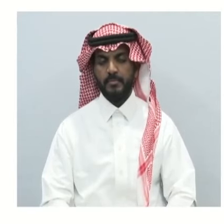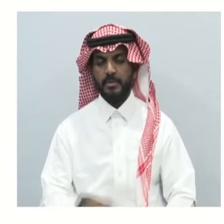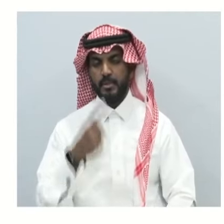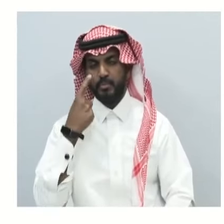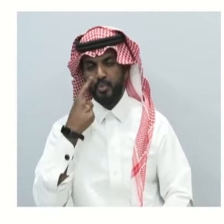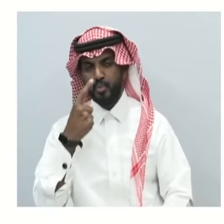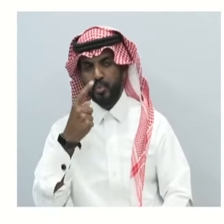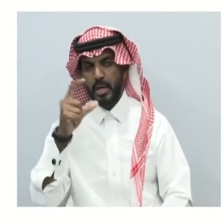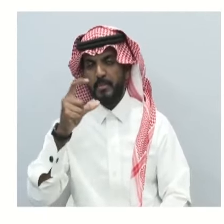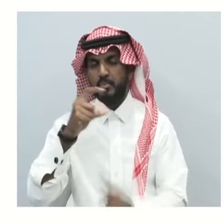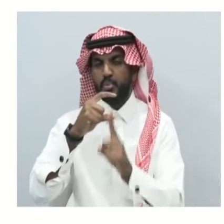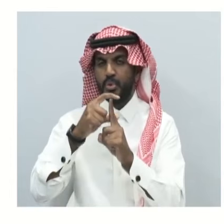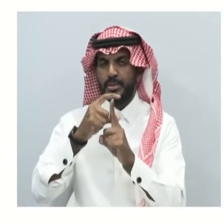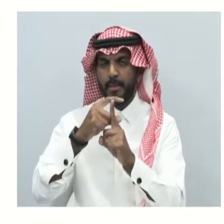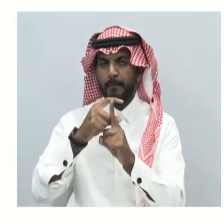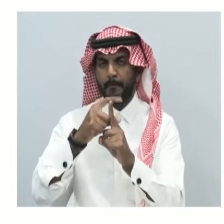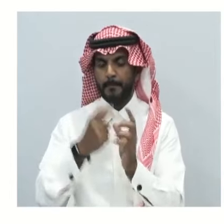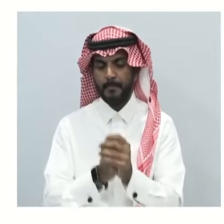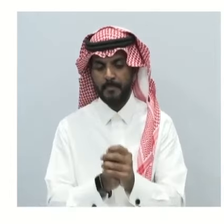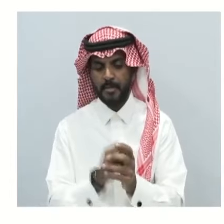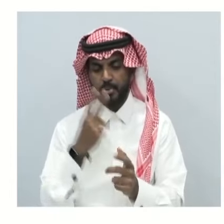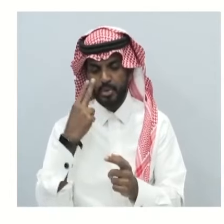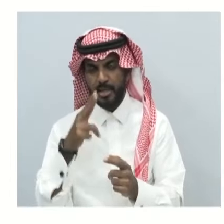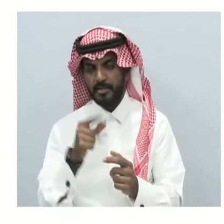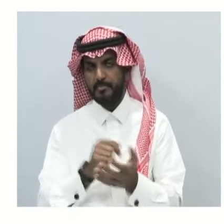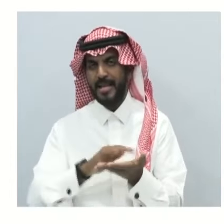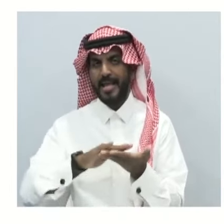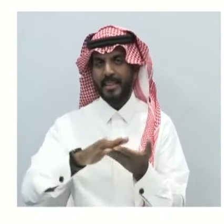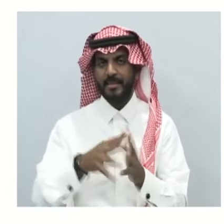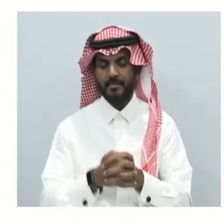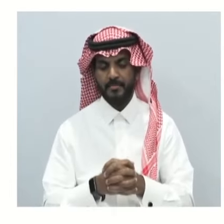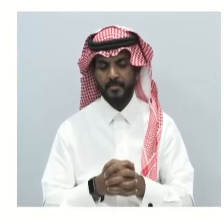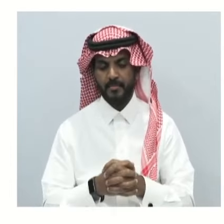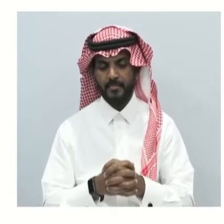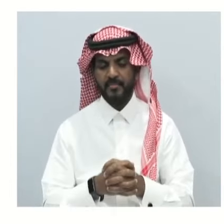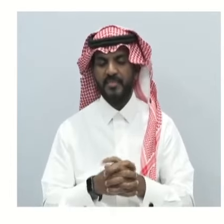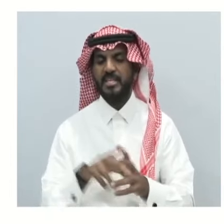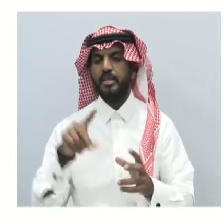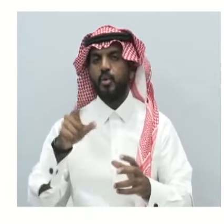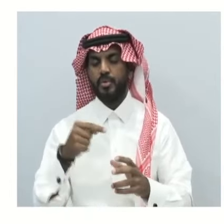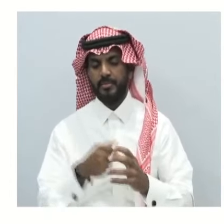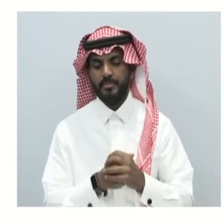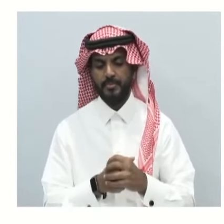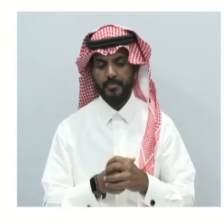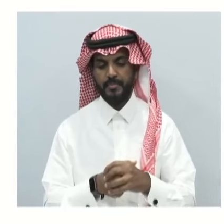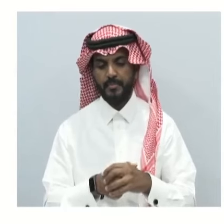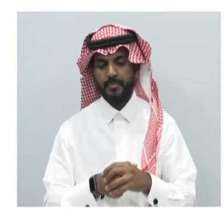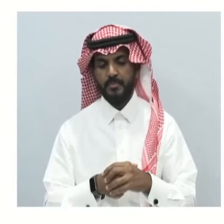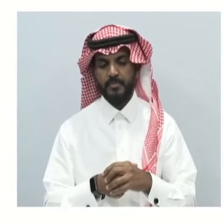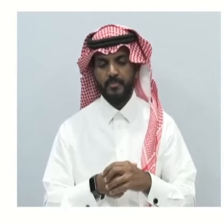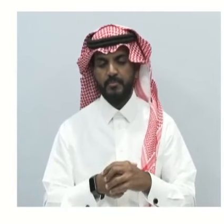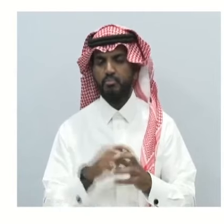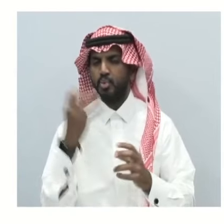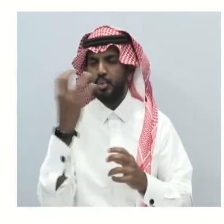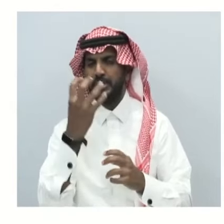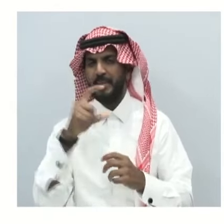يبدو القمر معتما كما يشاهد من الارض عندما يكون في طور ما هو الطور